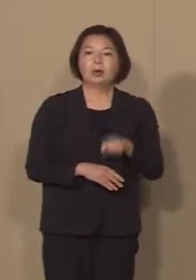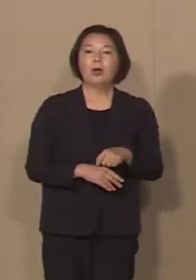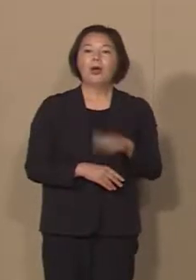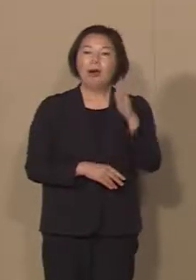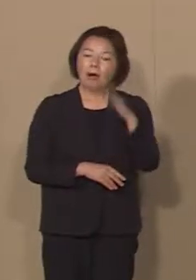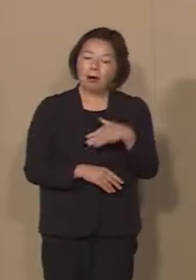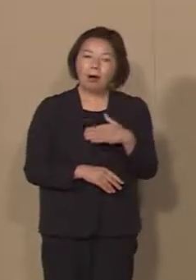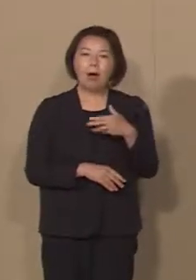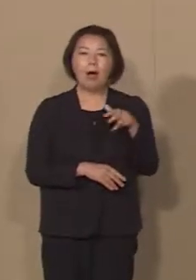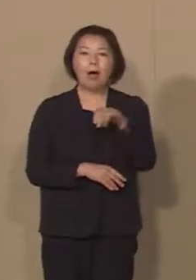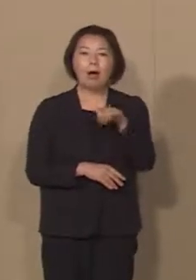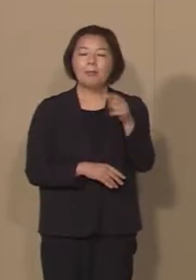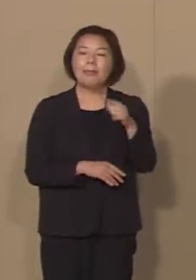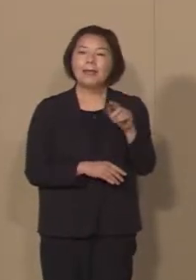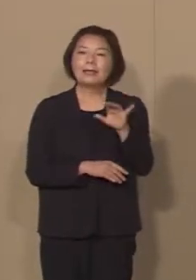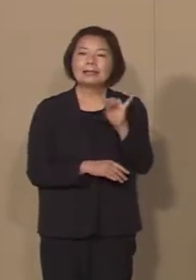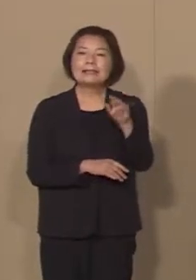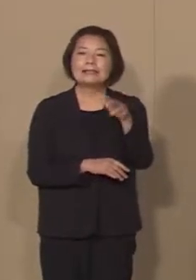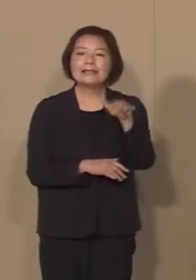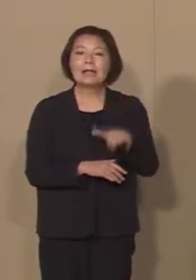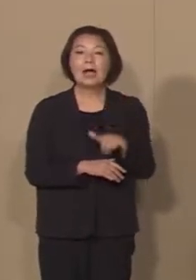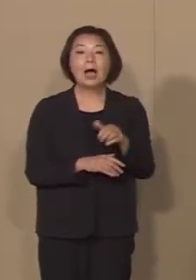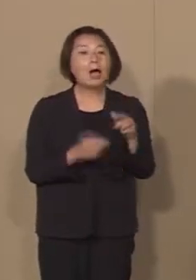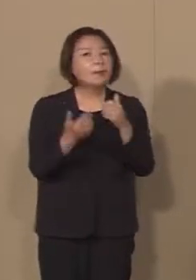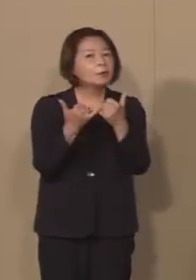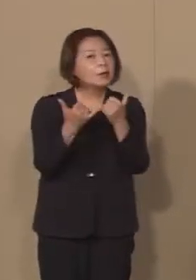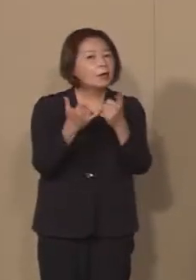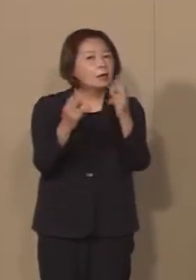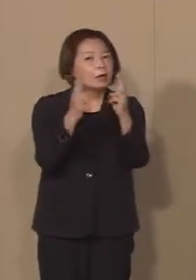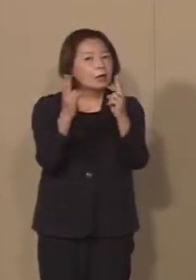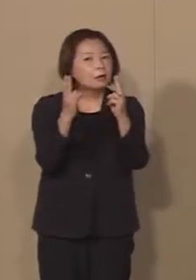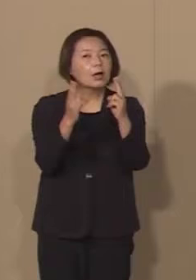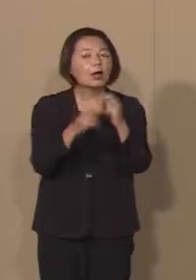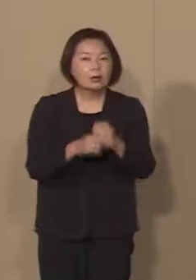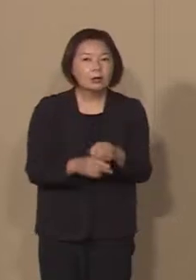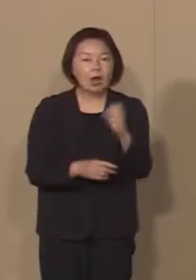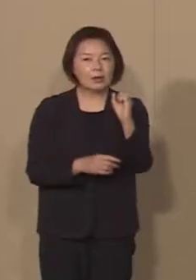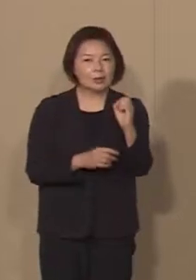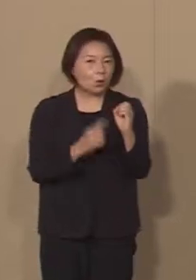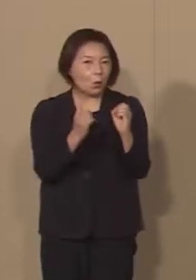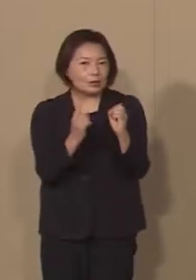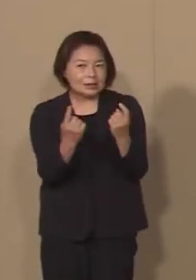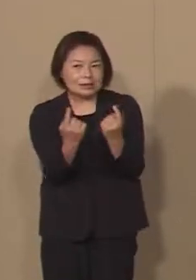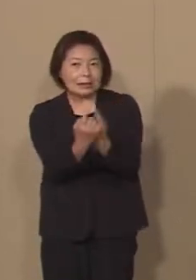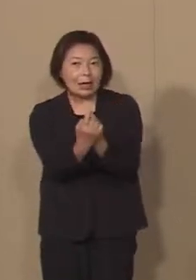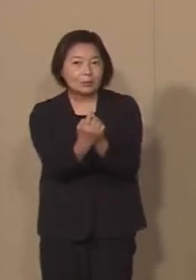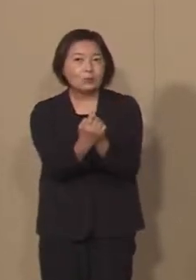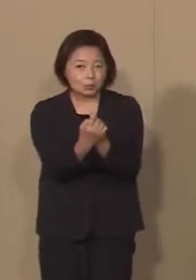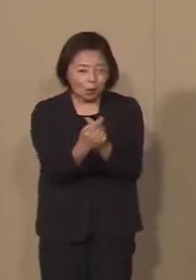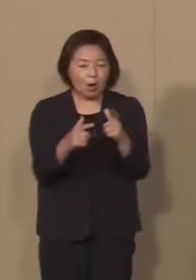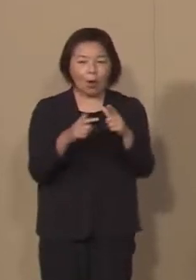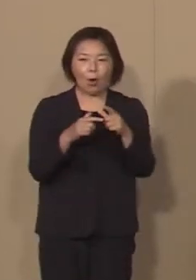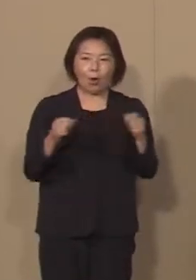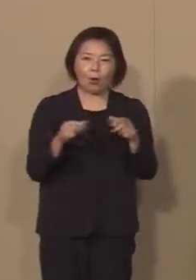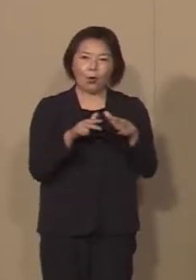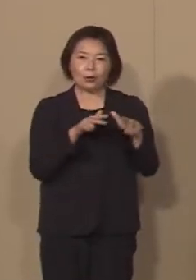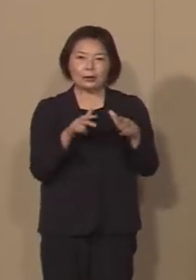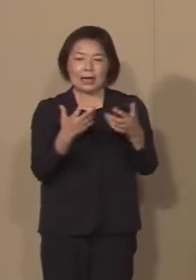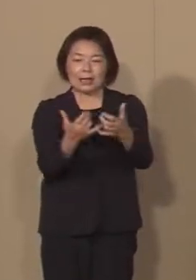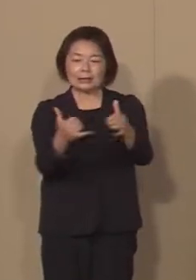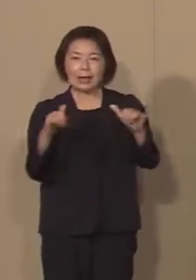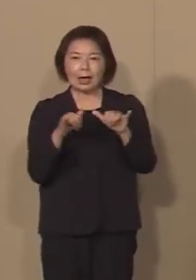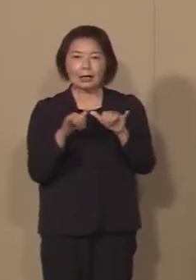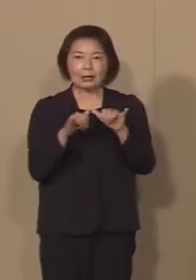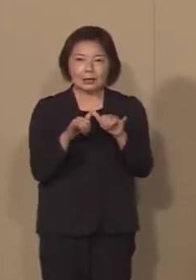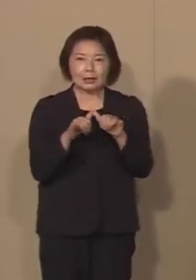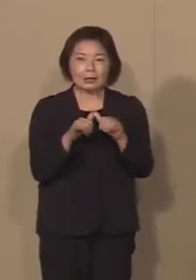のアバゴーラベンチャー企業の経営者で01にするみたいなことやってたんで要は国政政党で0から1の議席を作り出したって